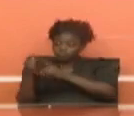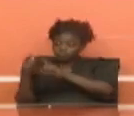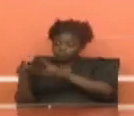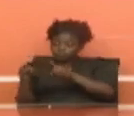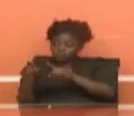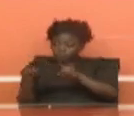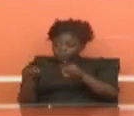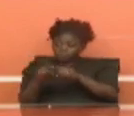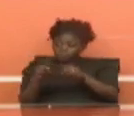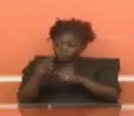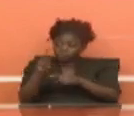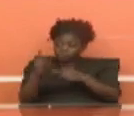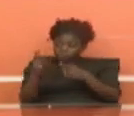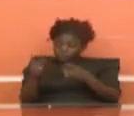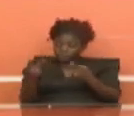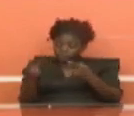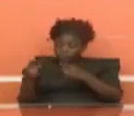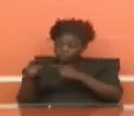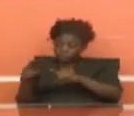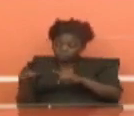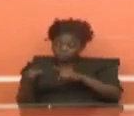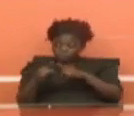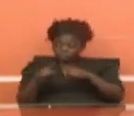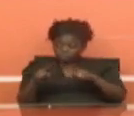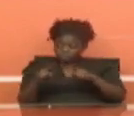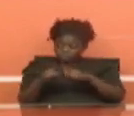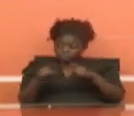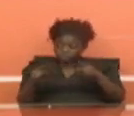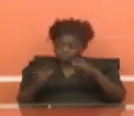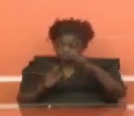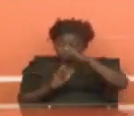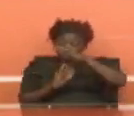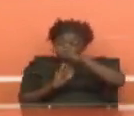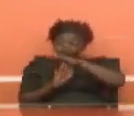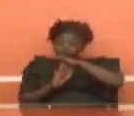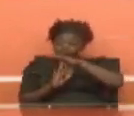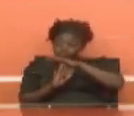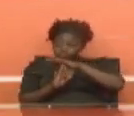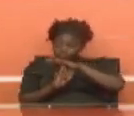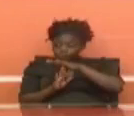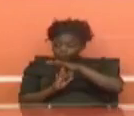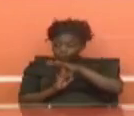siteepu ey'okubiri kuva wansi tugenda kuteekawo ekimera ekirala ate ne waggulu.